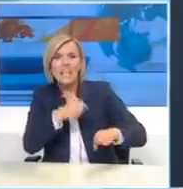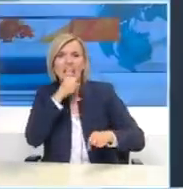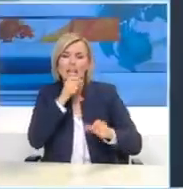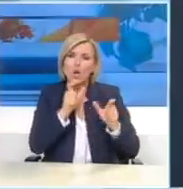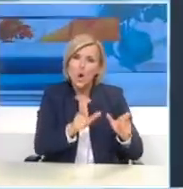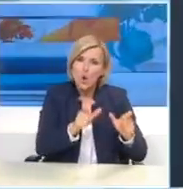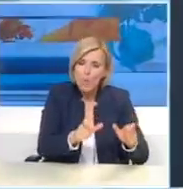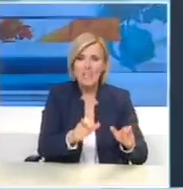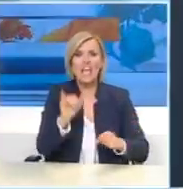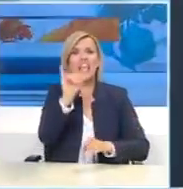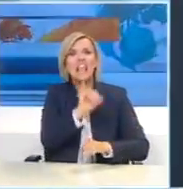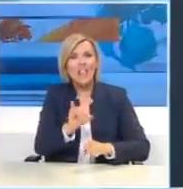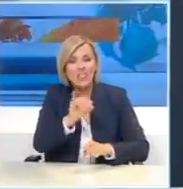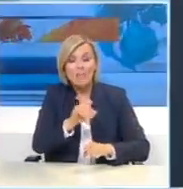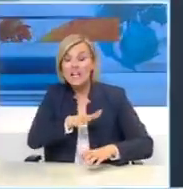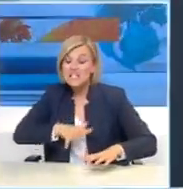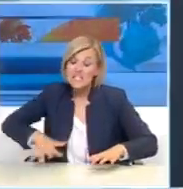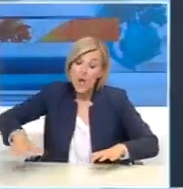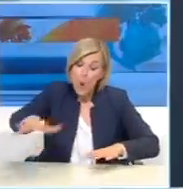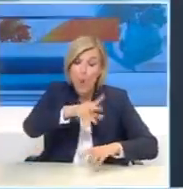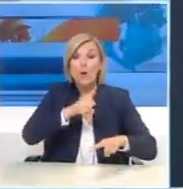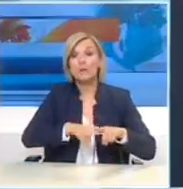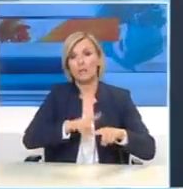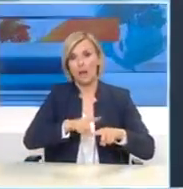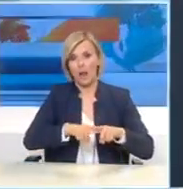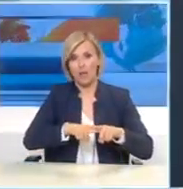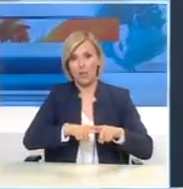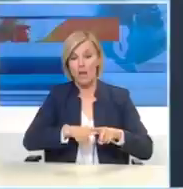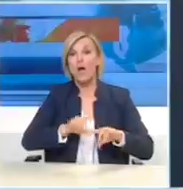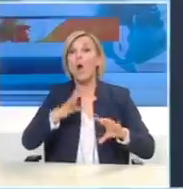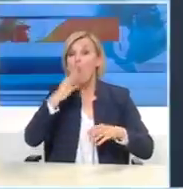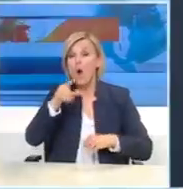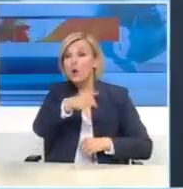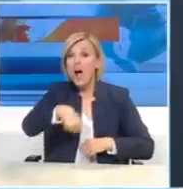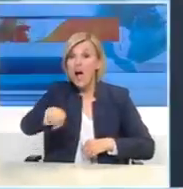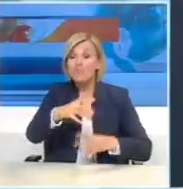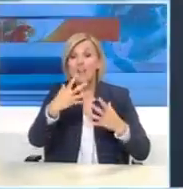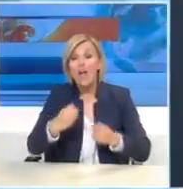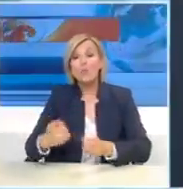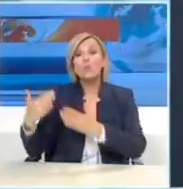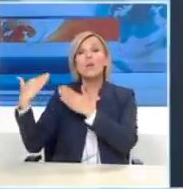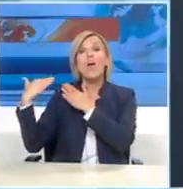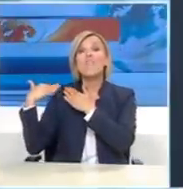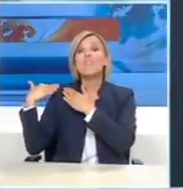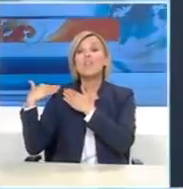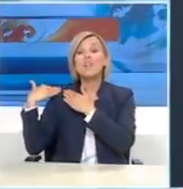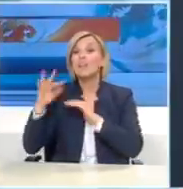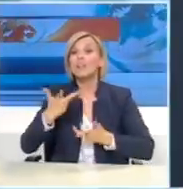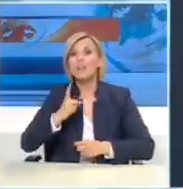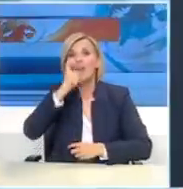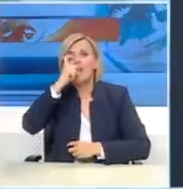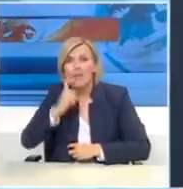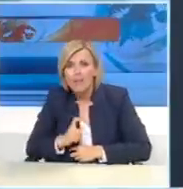γυροκομεία, σε όλη την επικράτεια, αλλά και σε υπηρεσίες που έχουν την ευθύνη των παραπάνω ελέγχων. Αντικείμενο των ελέγχων η τήρηση των